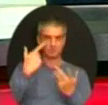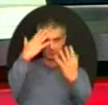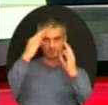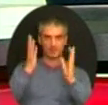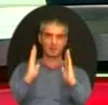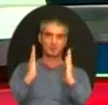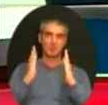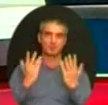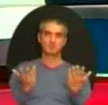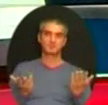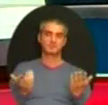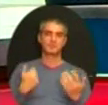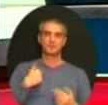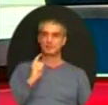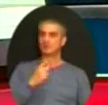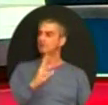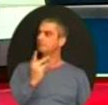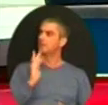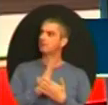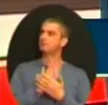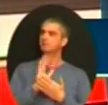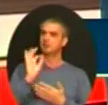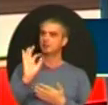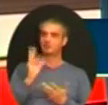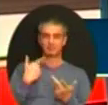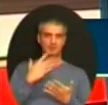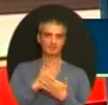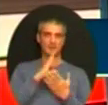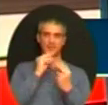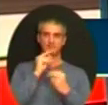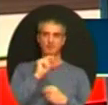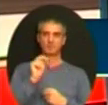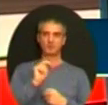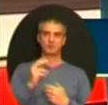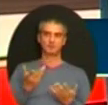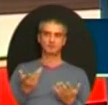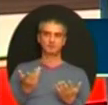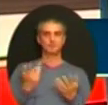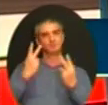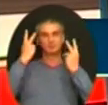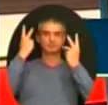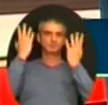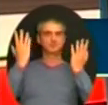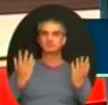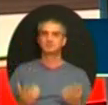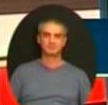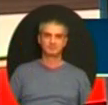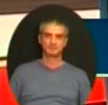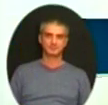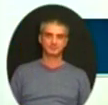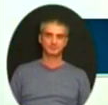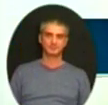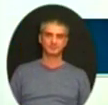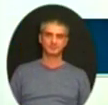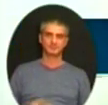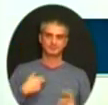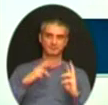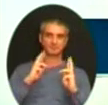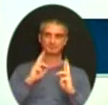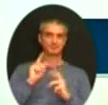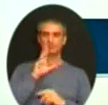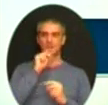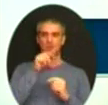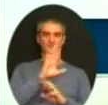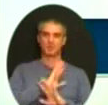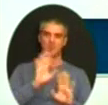ומעריך אותו מאוד, ואני גם יכול... אתם יודעים מה הייתה הפסיקה שלו אגב, אם אנחנו כבר עוסקים בעניינים שברומו של עולם? אני מקווה שהם לא הגיעו